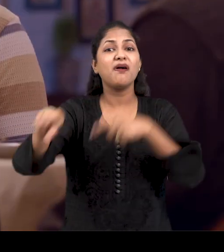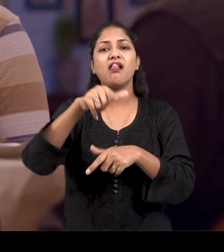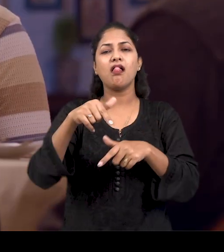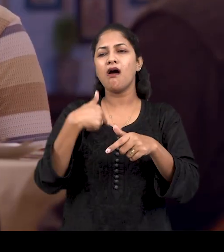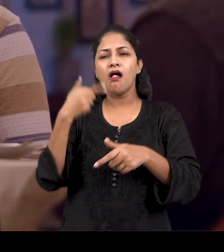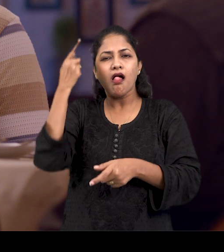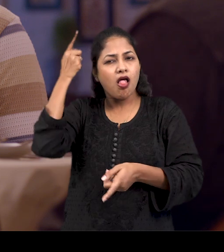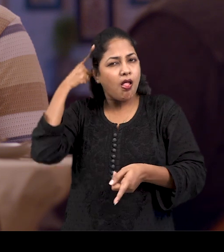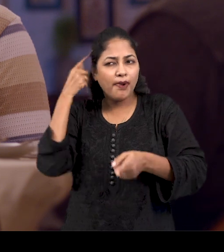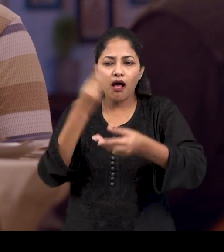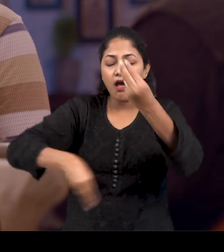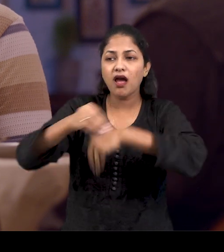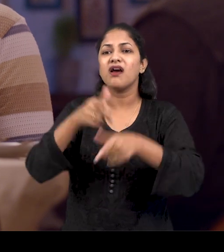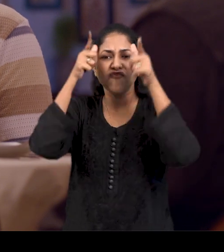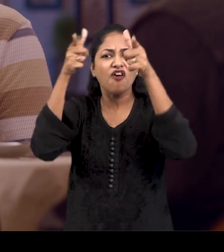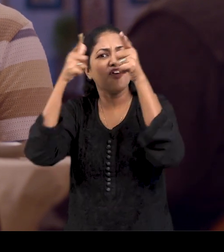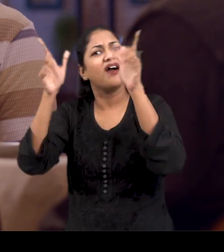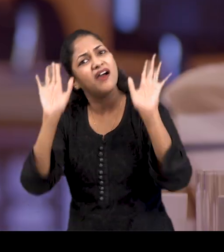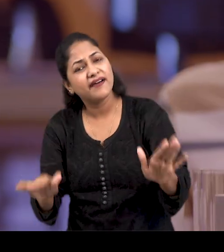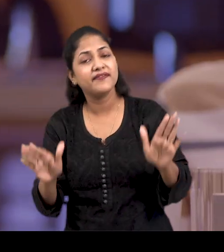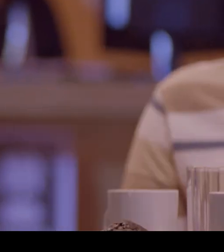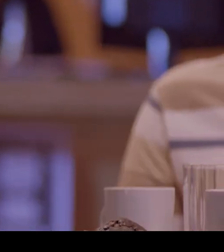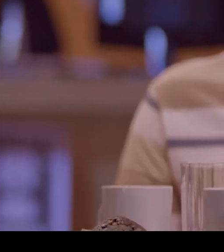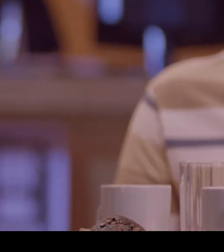દુરુપયોગ કરીને રોકાણકારોને છેતરવામાં આવી રહ્યા છે.